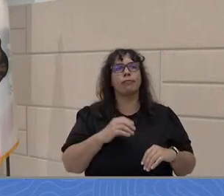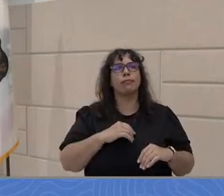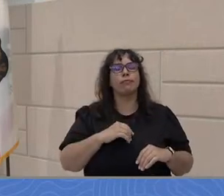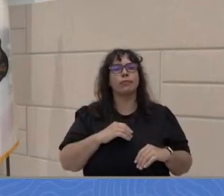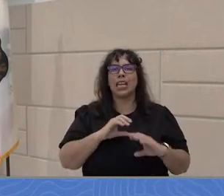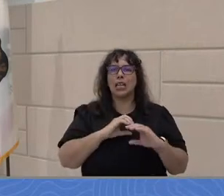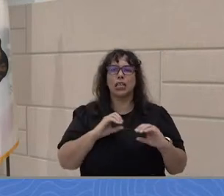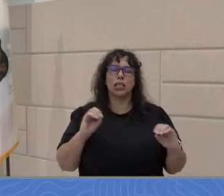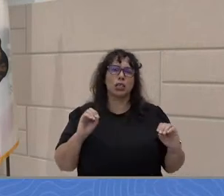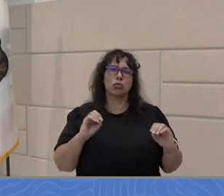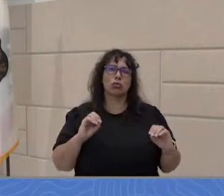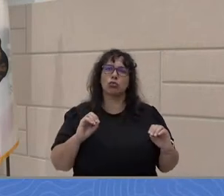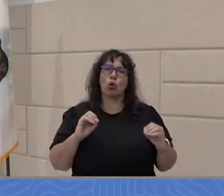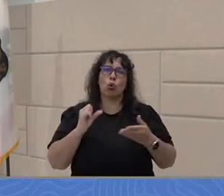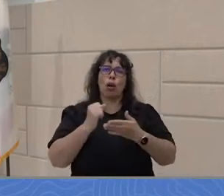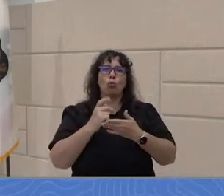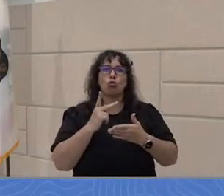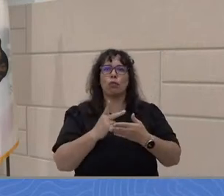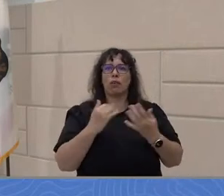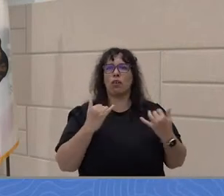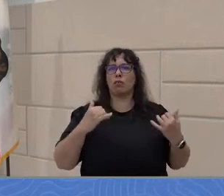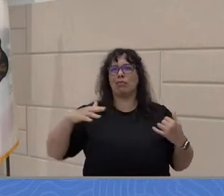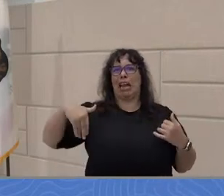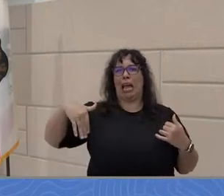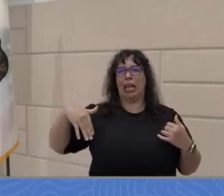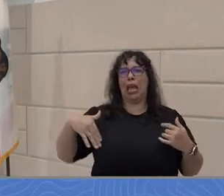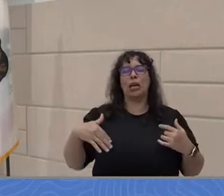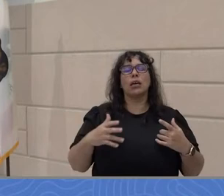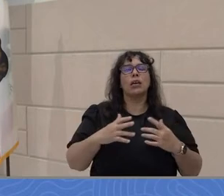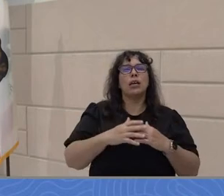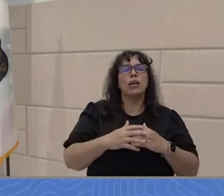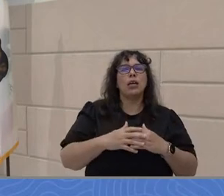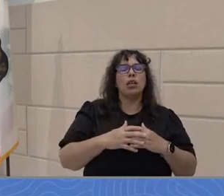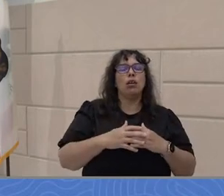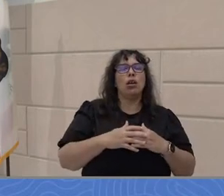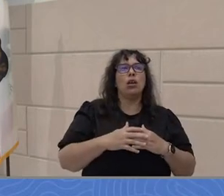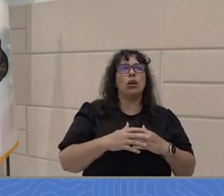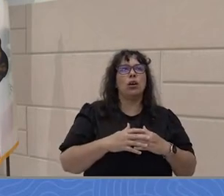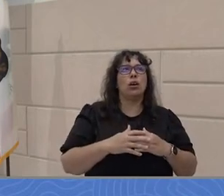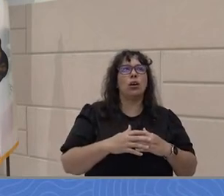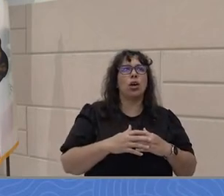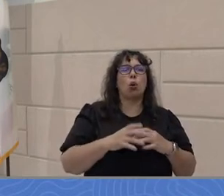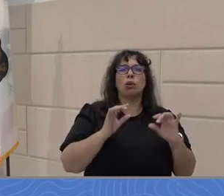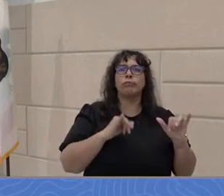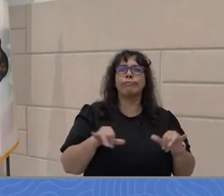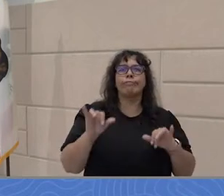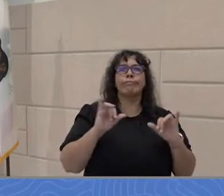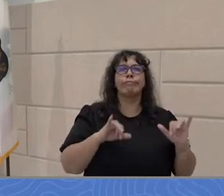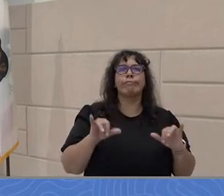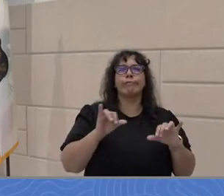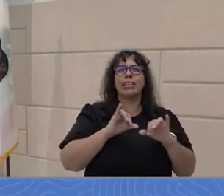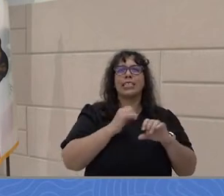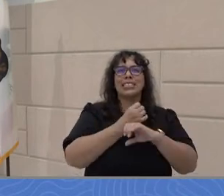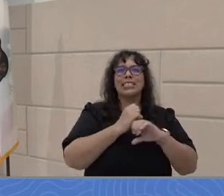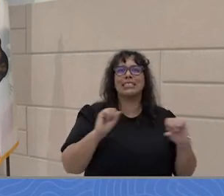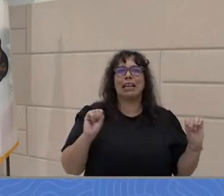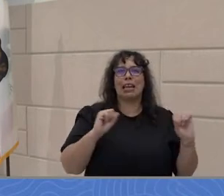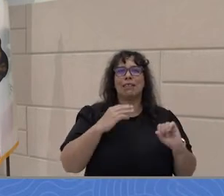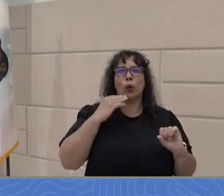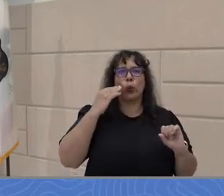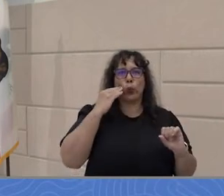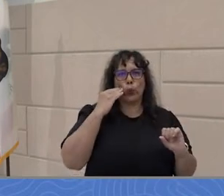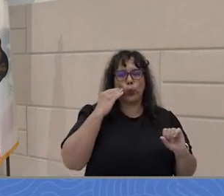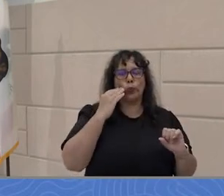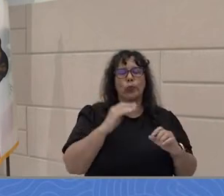ការចាក់ថ្នាំសិនផងដែរដោយមូលហេតុថាយើងមិនដឹងថាពេលណាអាចចាក់ថ្នាំឲ្យកូនសិស្សកូនក្មេងបានយើងគិត